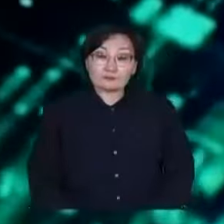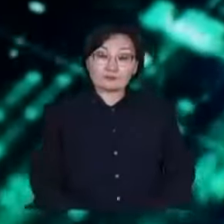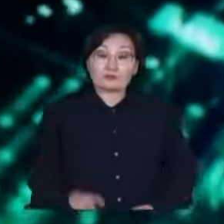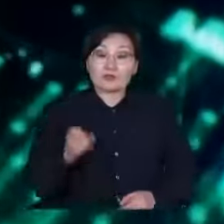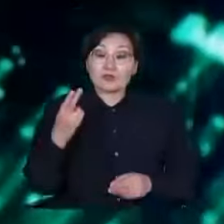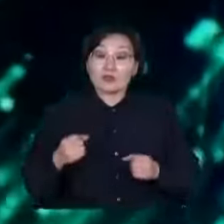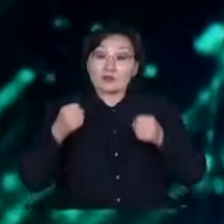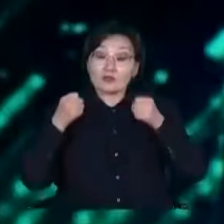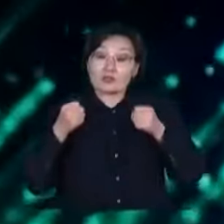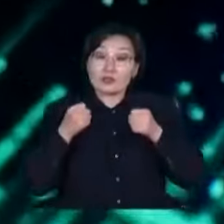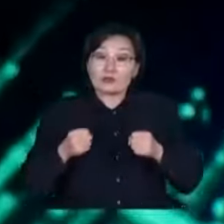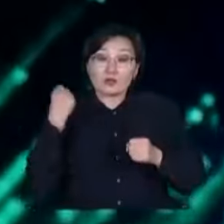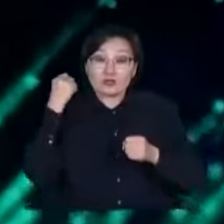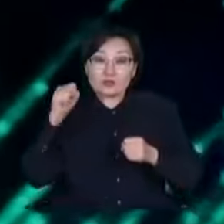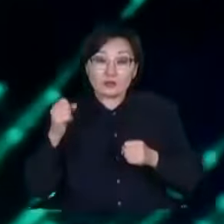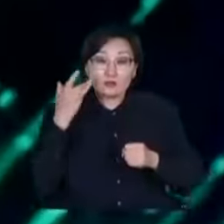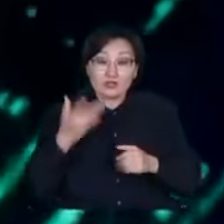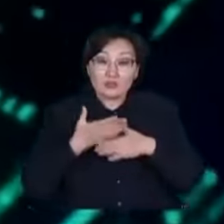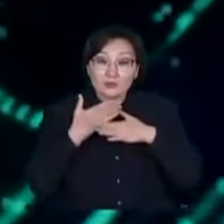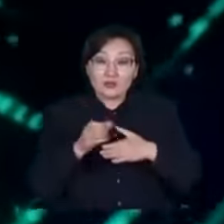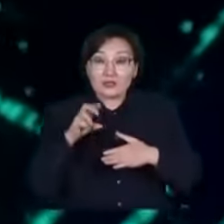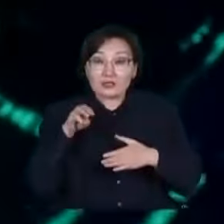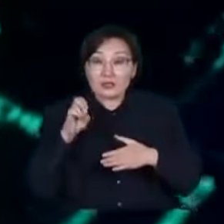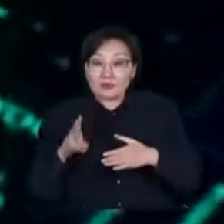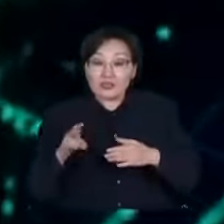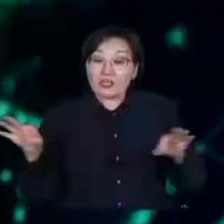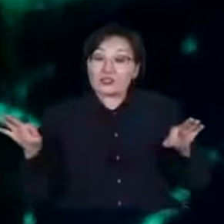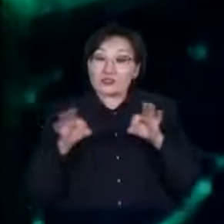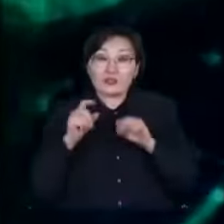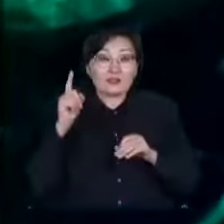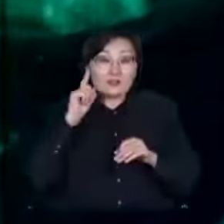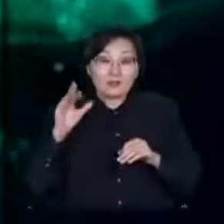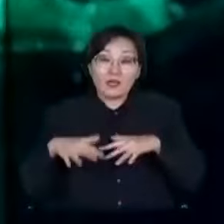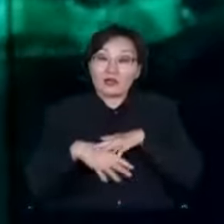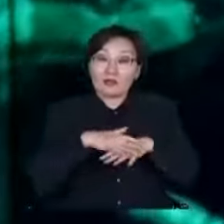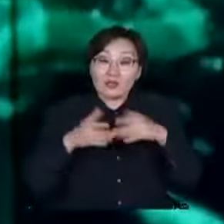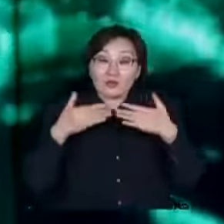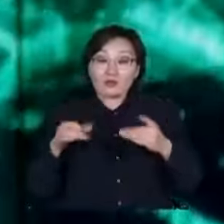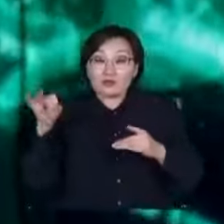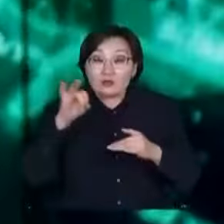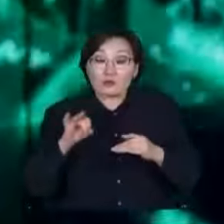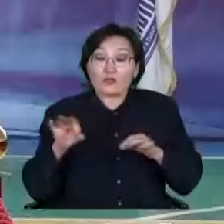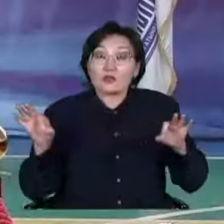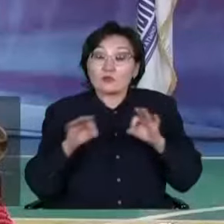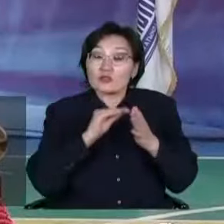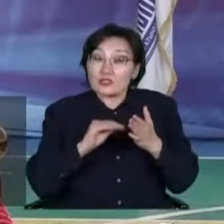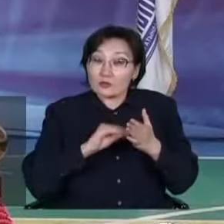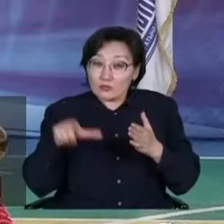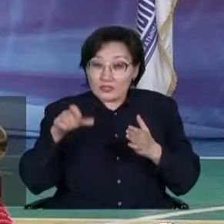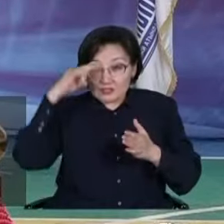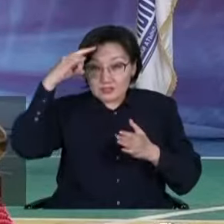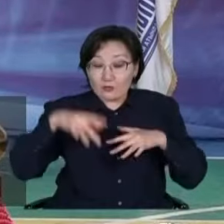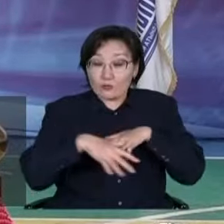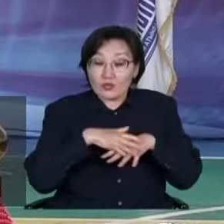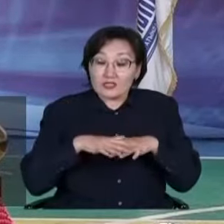Ұлттық спорт жеңісіне қашанда арқау бола білген Атамекен әнін естімеген жұртшылық жоқтың қасы. Бүгін тарихи туындының авторы Қазақстанның халық